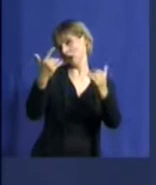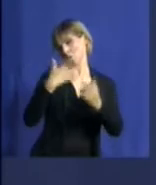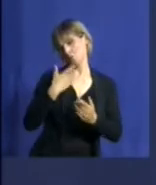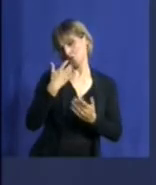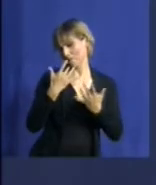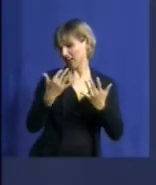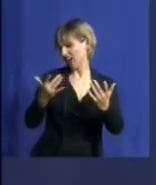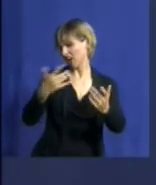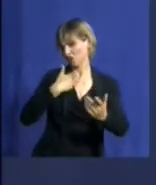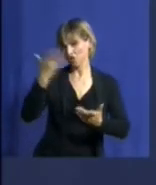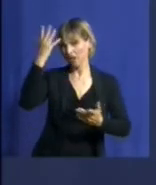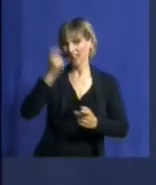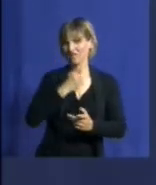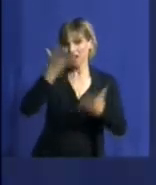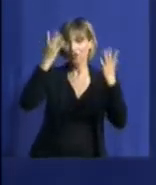uno.